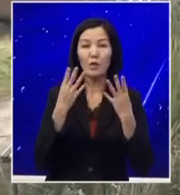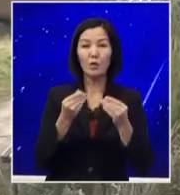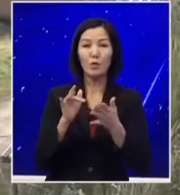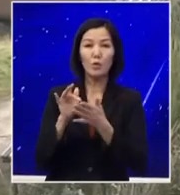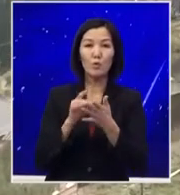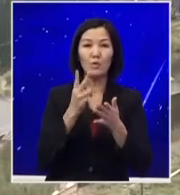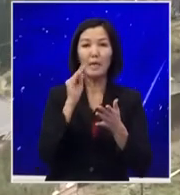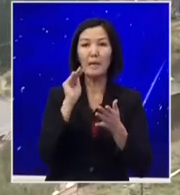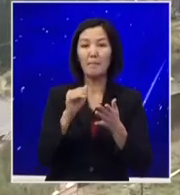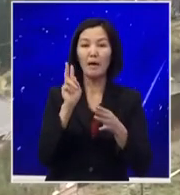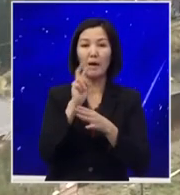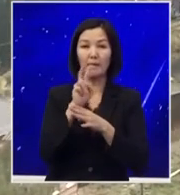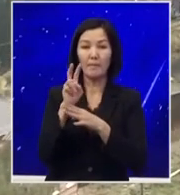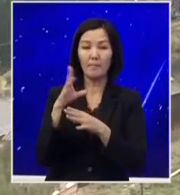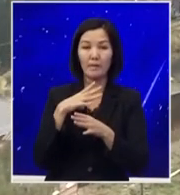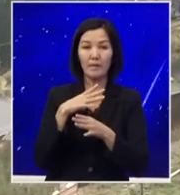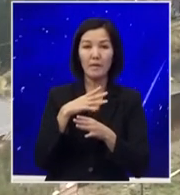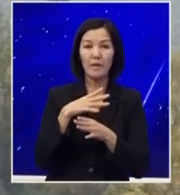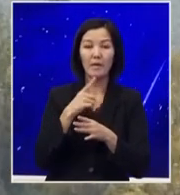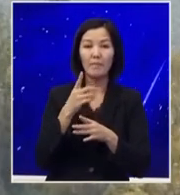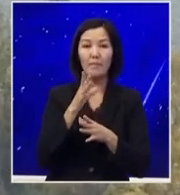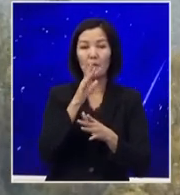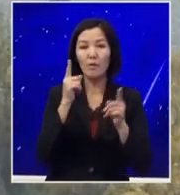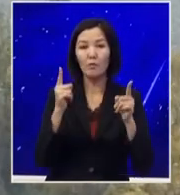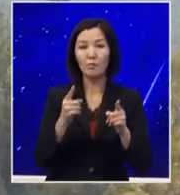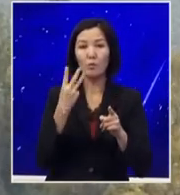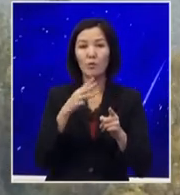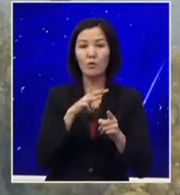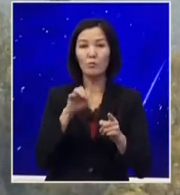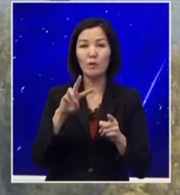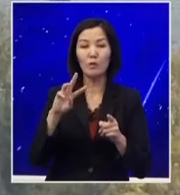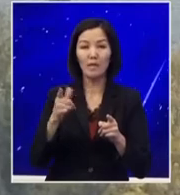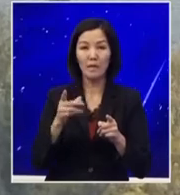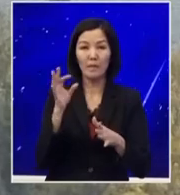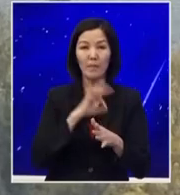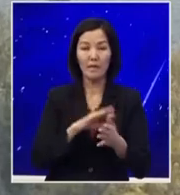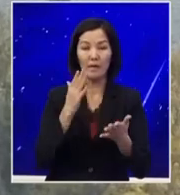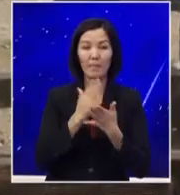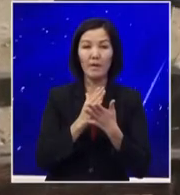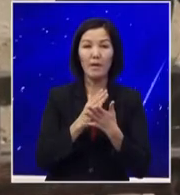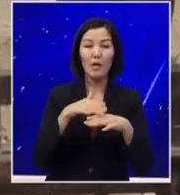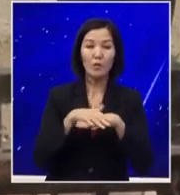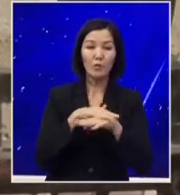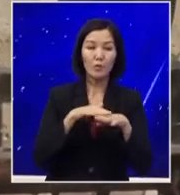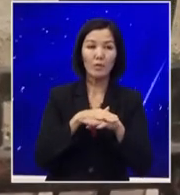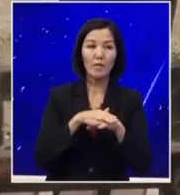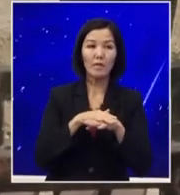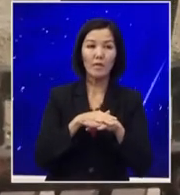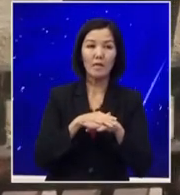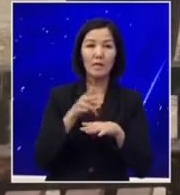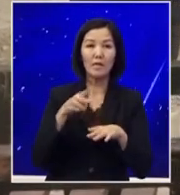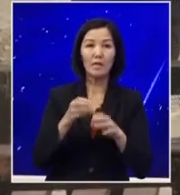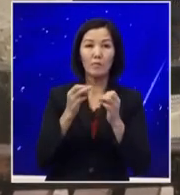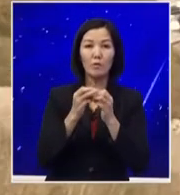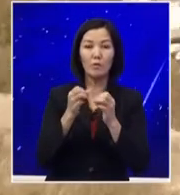саны 2000-ға жуықтаған. Маусымдық табыс 30 миллион теңгеден асып отыр. Бұл үстен жергілікті тұрғындарда қапы қалып жатқан жоқ.